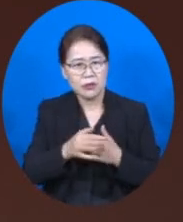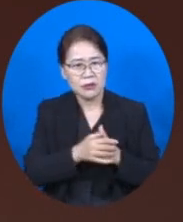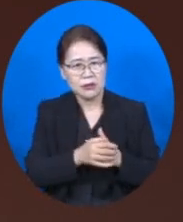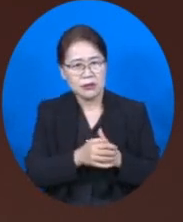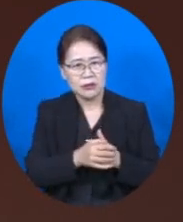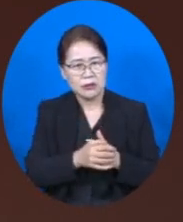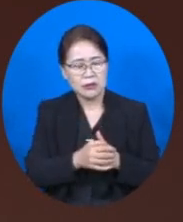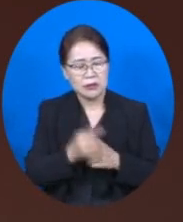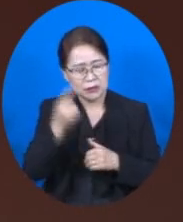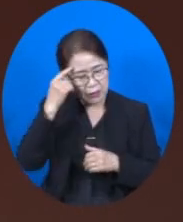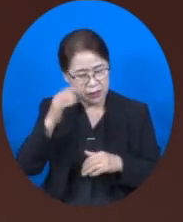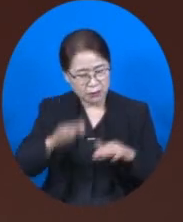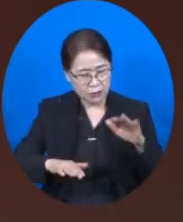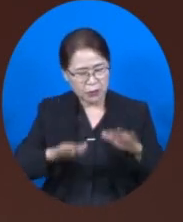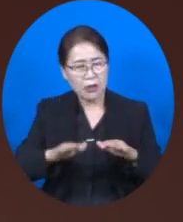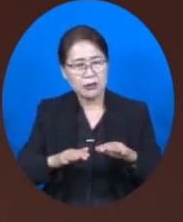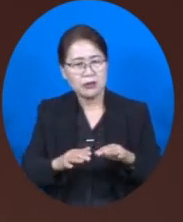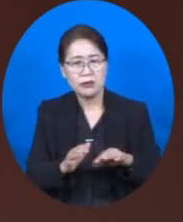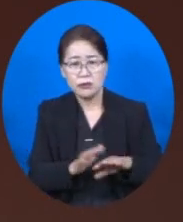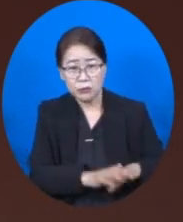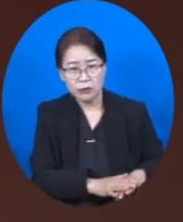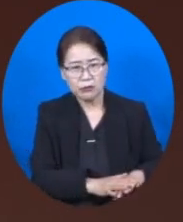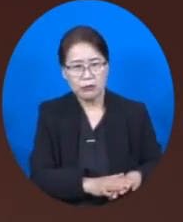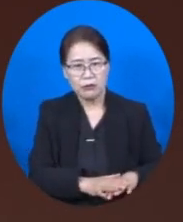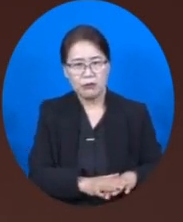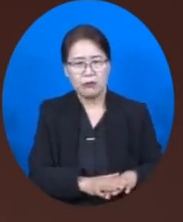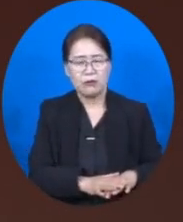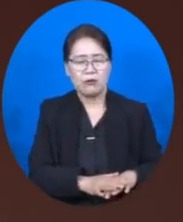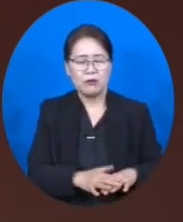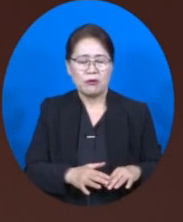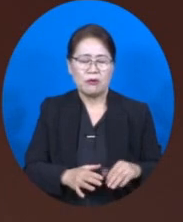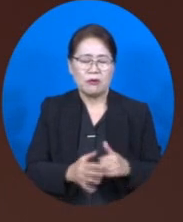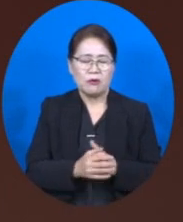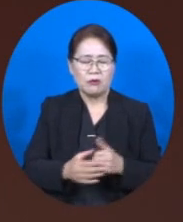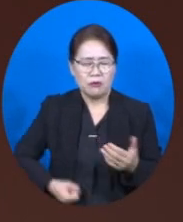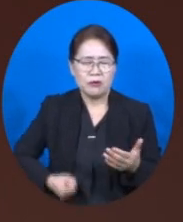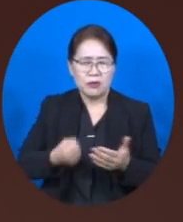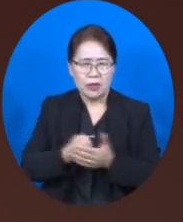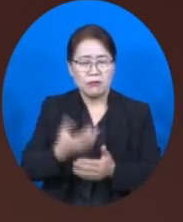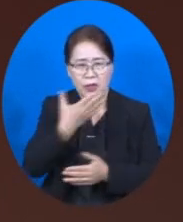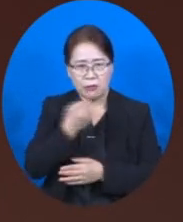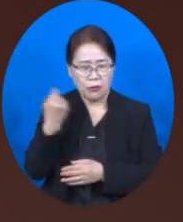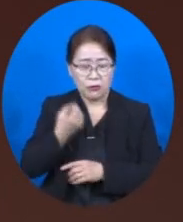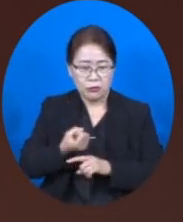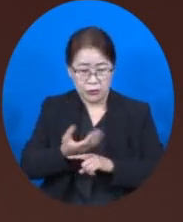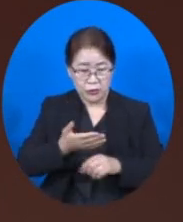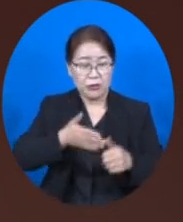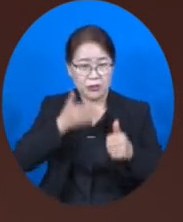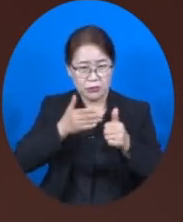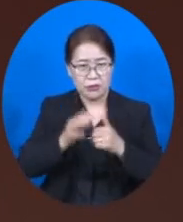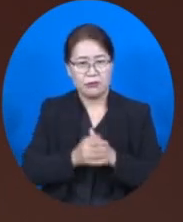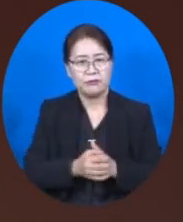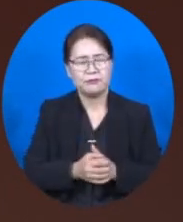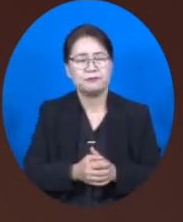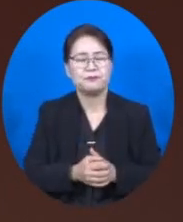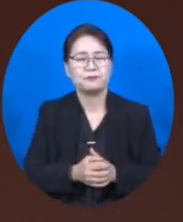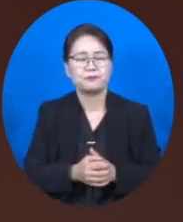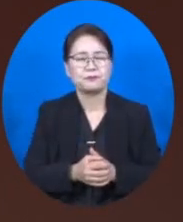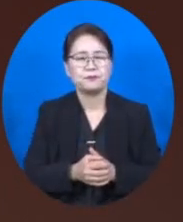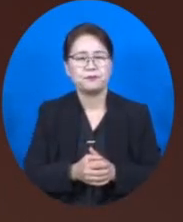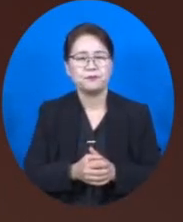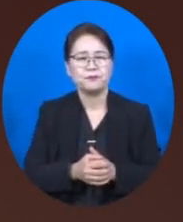선입견과 편견을 내려놓고 담대히 복음을 전할 수 있기를 바랍니다 10절은요